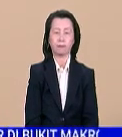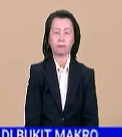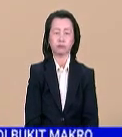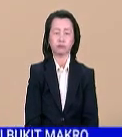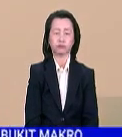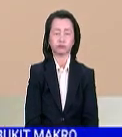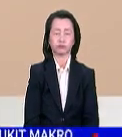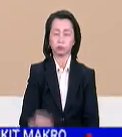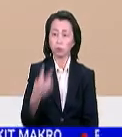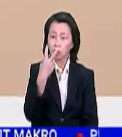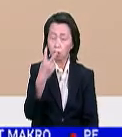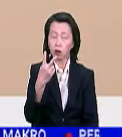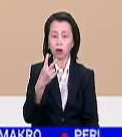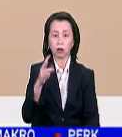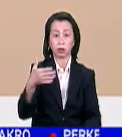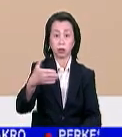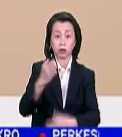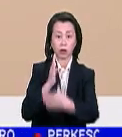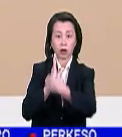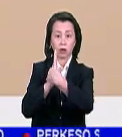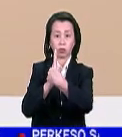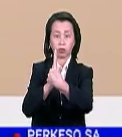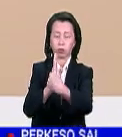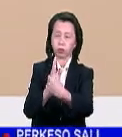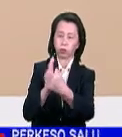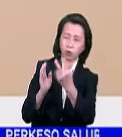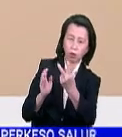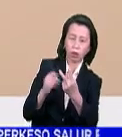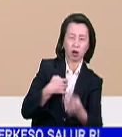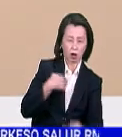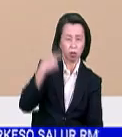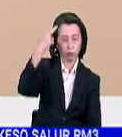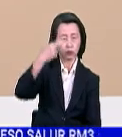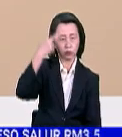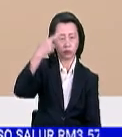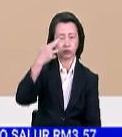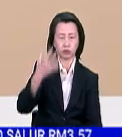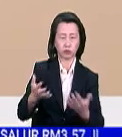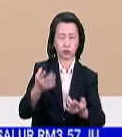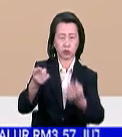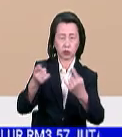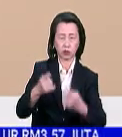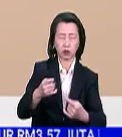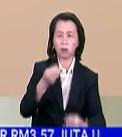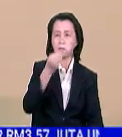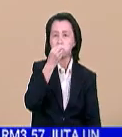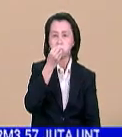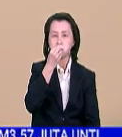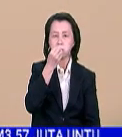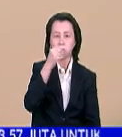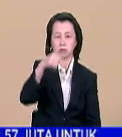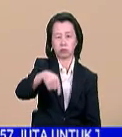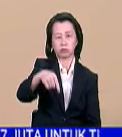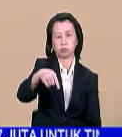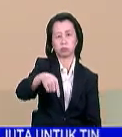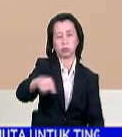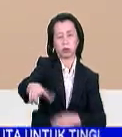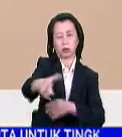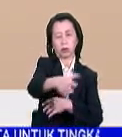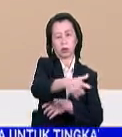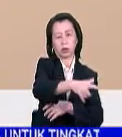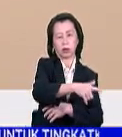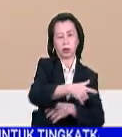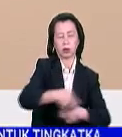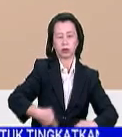kemunculan jumpa us didorong oleh beberapa faktor di antaranya ialah kehadiran sumber makanannya di dalam laut yang